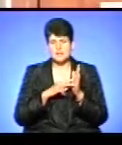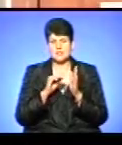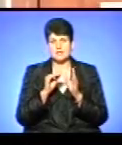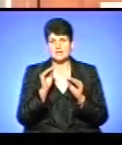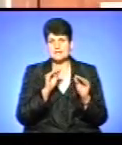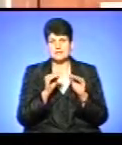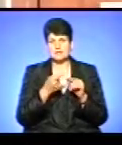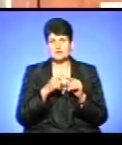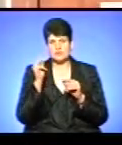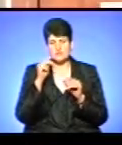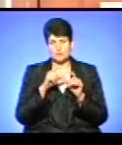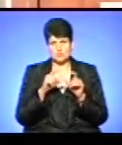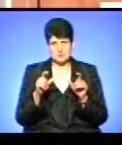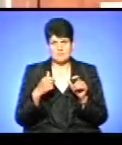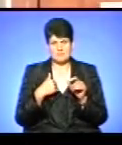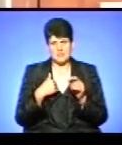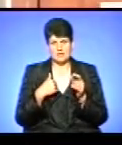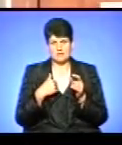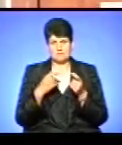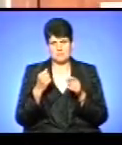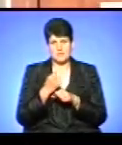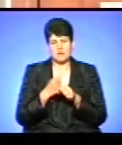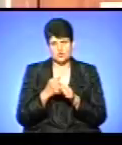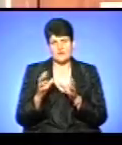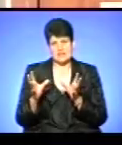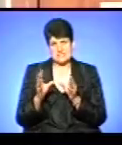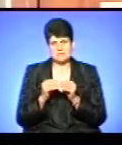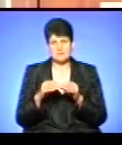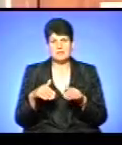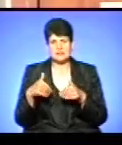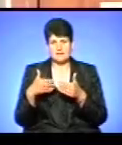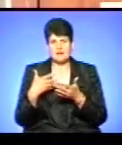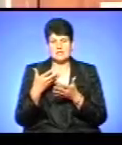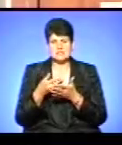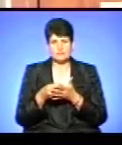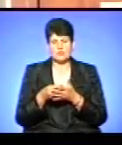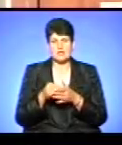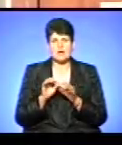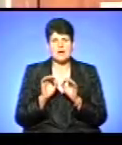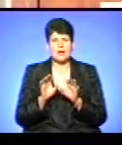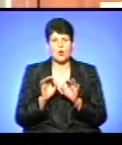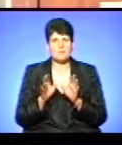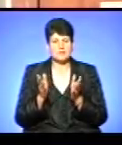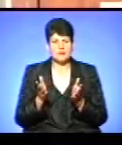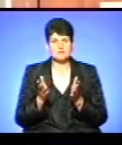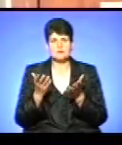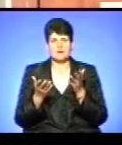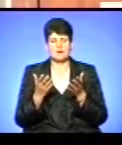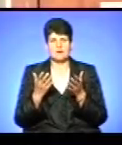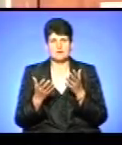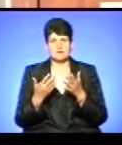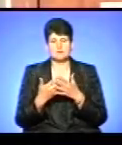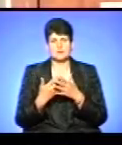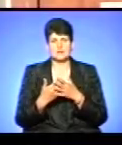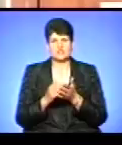цього навчального закладу, ми десь працювали спільно, ми надавали свої рекомендації, але вже,